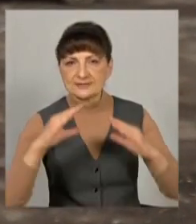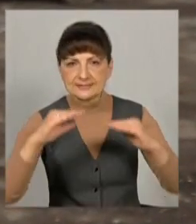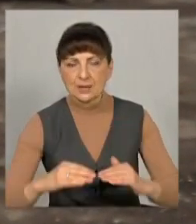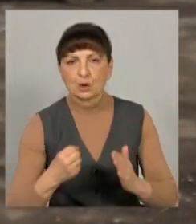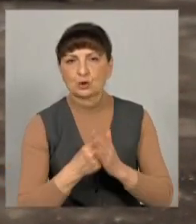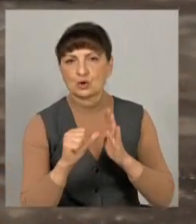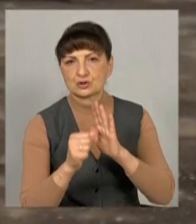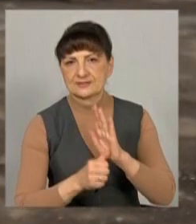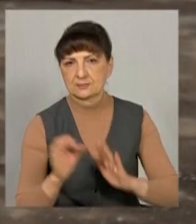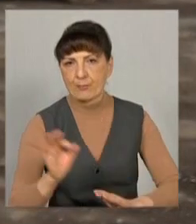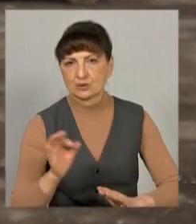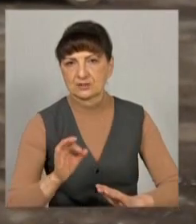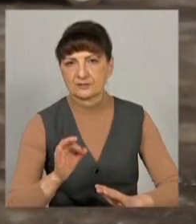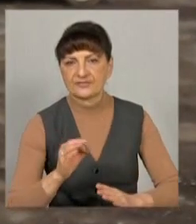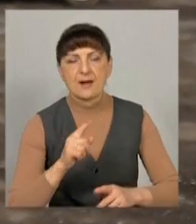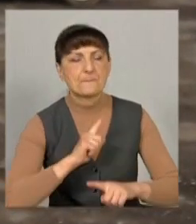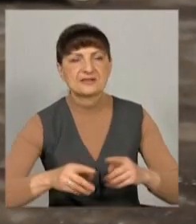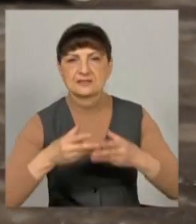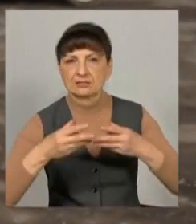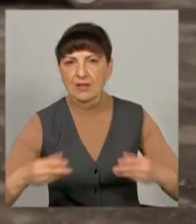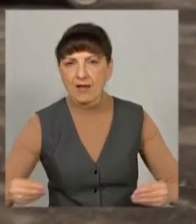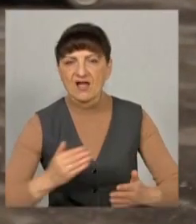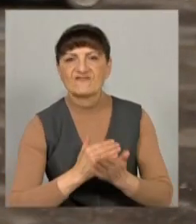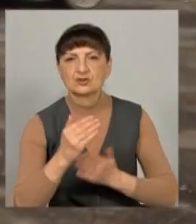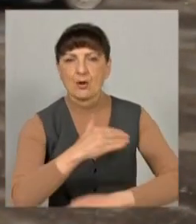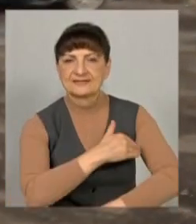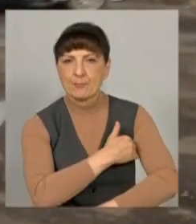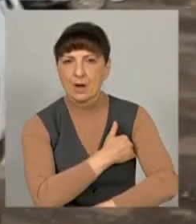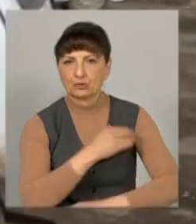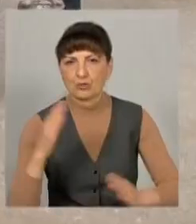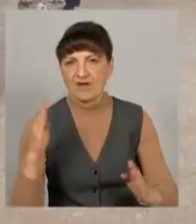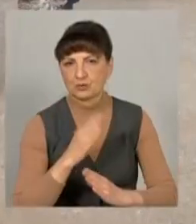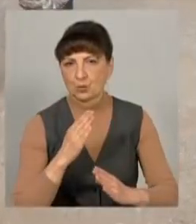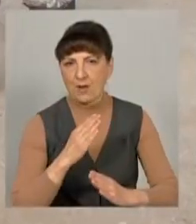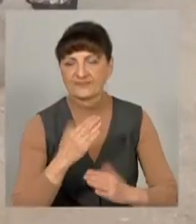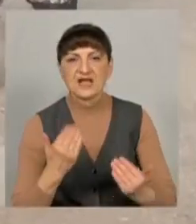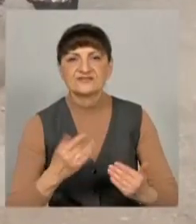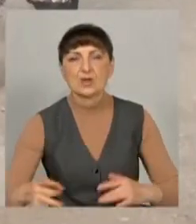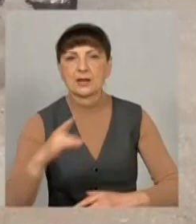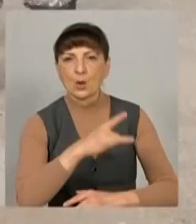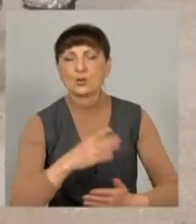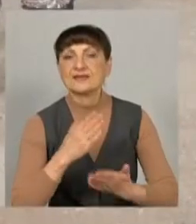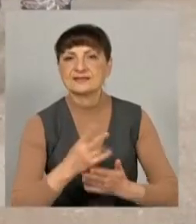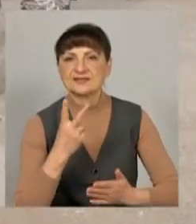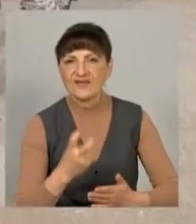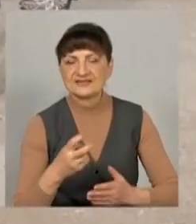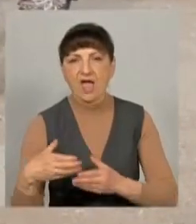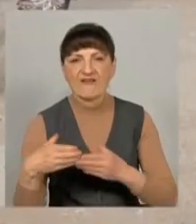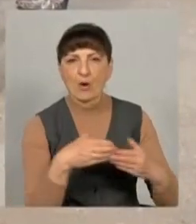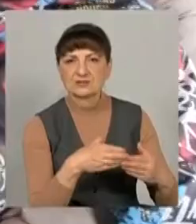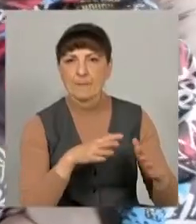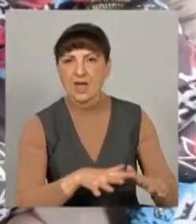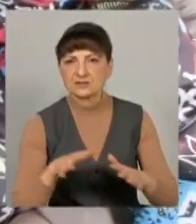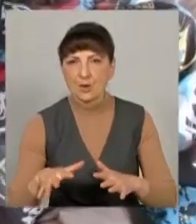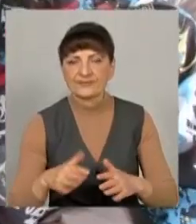до 16%. Аномальное таяние возникло из-за высокой температуры воздуха. На сегодня в регионе действует 200 эвакуационных